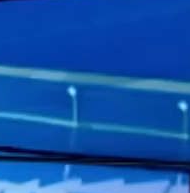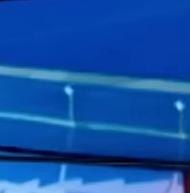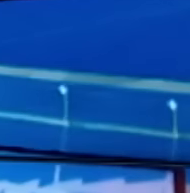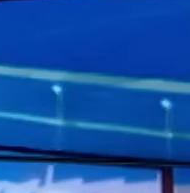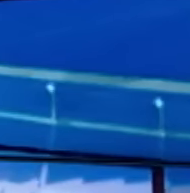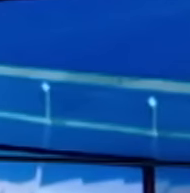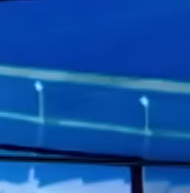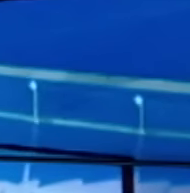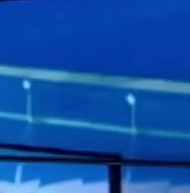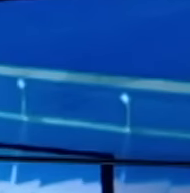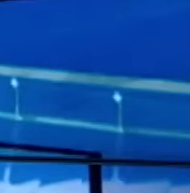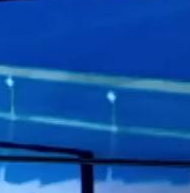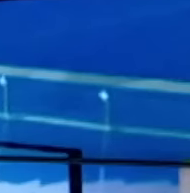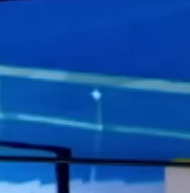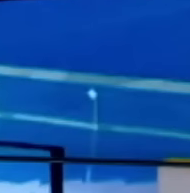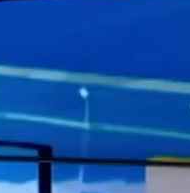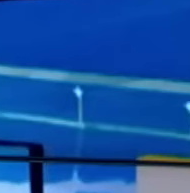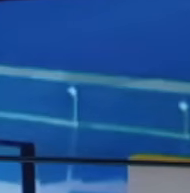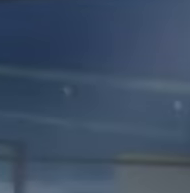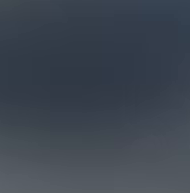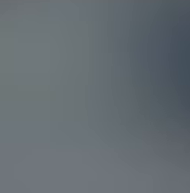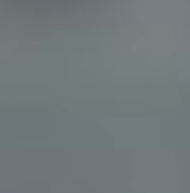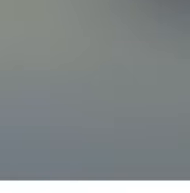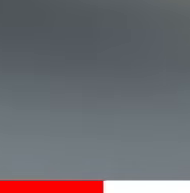di Cianjur, Jawa Barat.